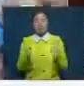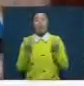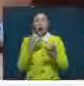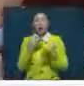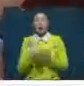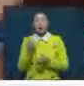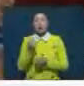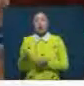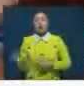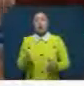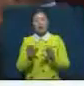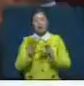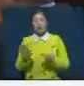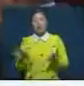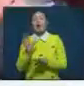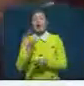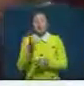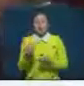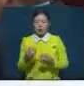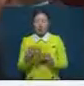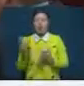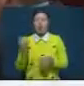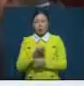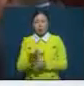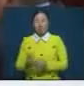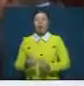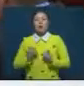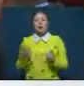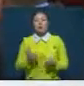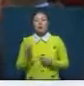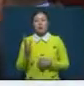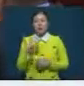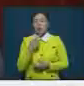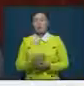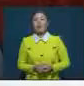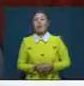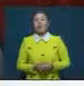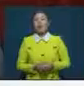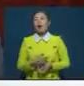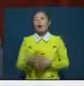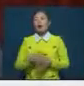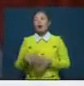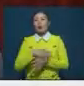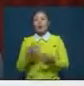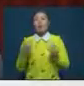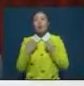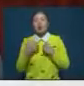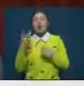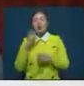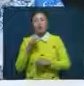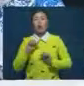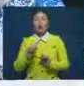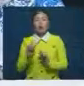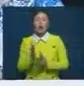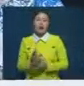өздерінің жеңісті жолдарын айтып, алда бұдан да зор белесті бағындыру үшін еңбектенетіндерін жеткізді. Өңірде спортшыларға қашан да қолдау